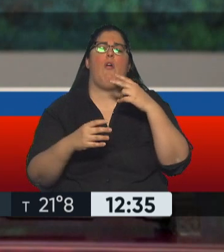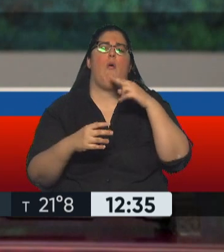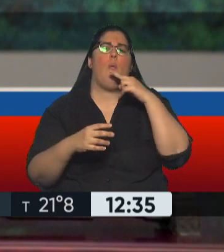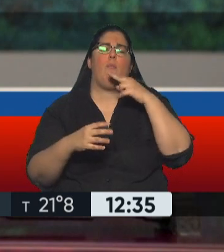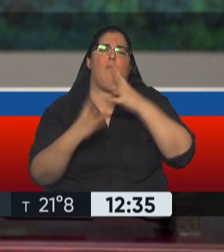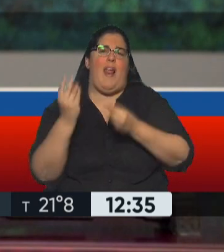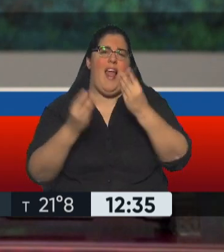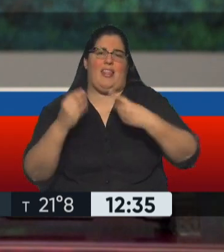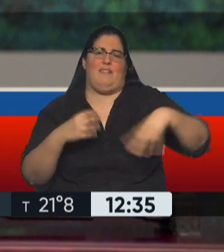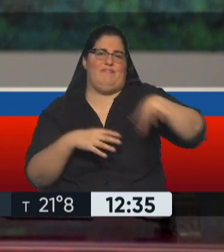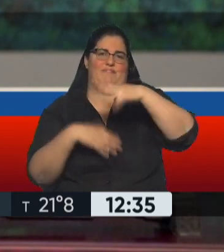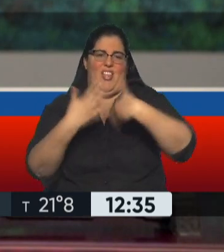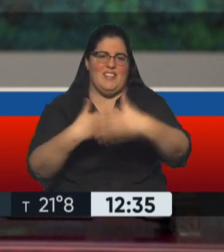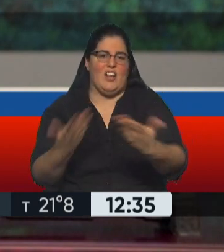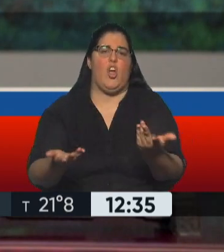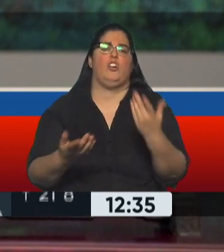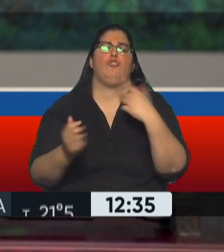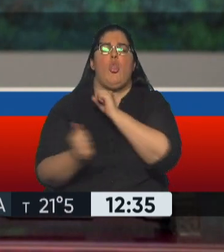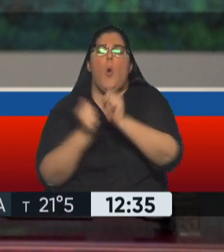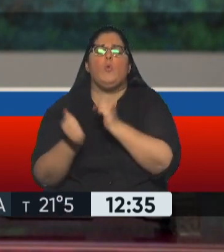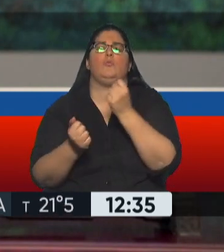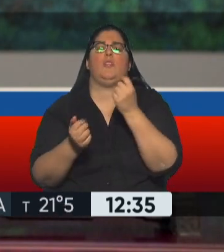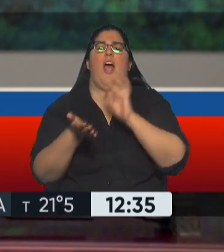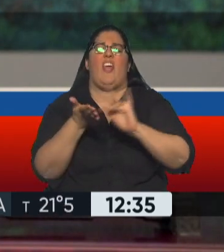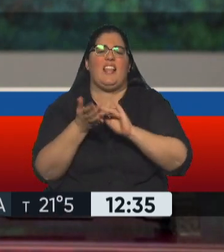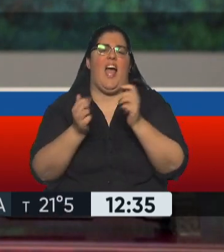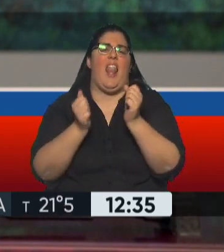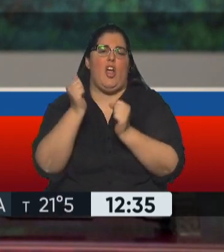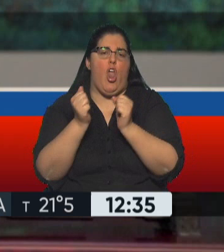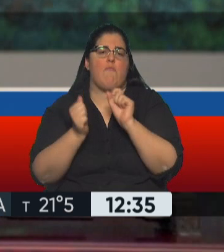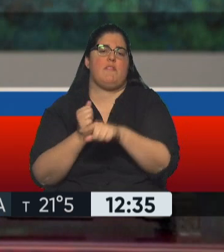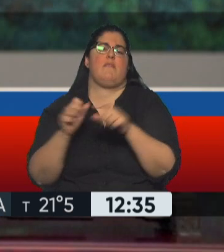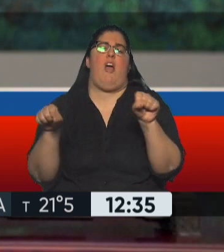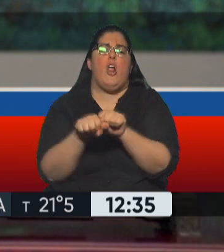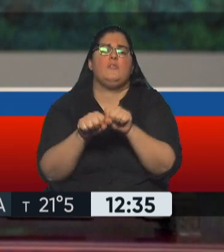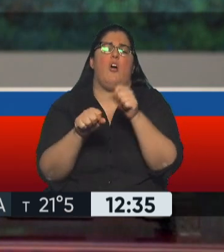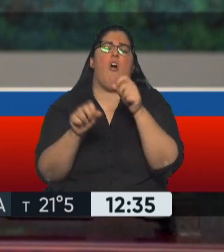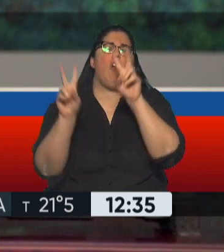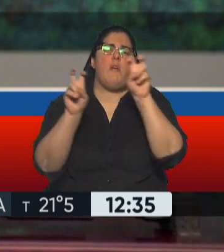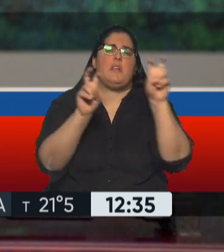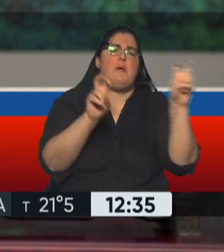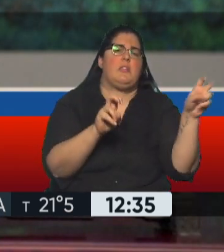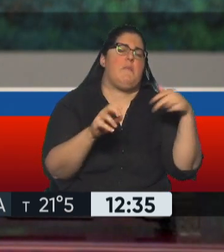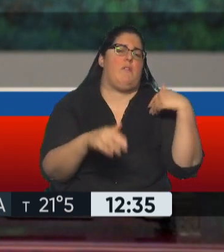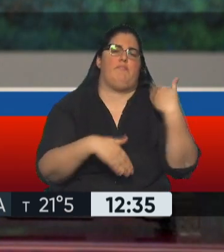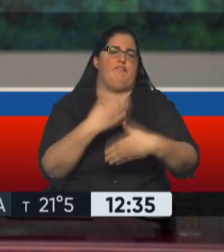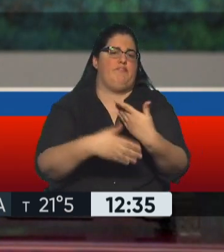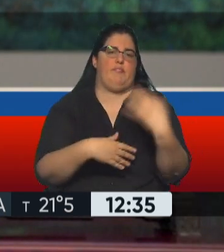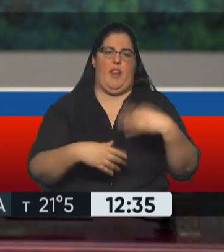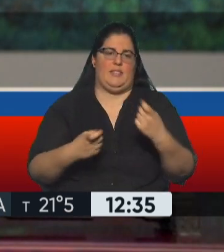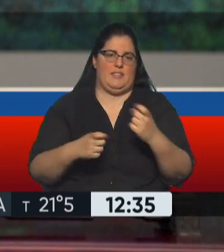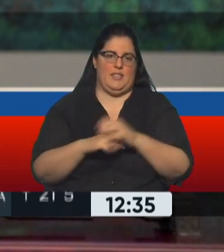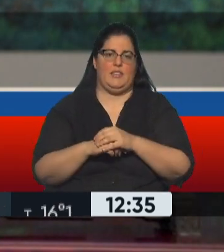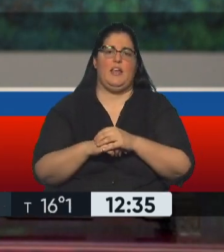资、气候变化和绿色发展、工业化、数字经